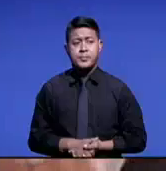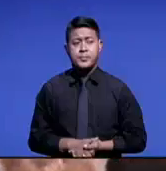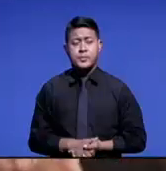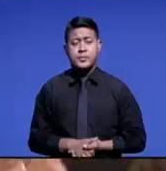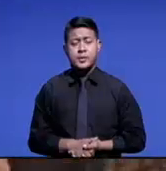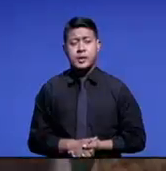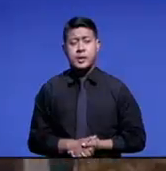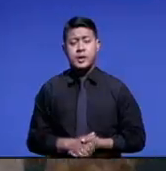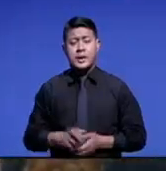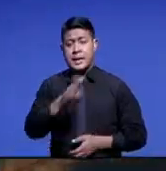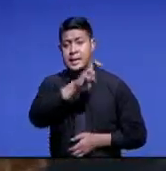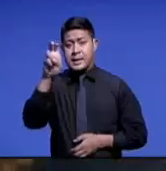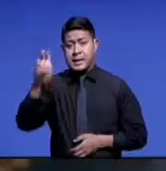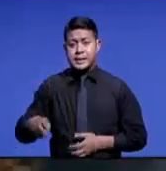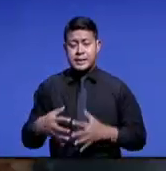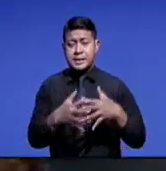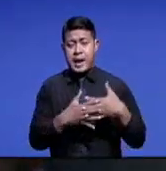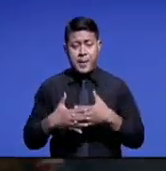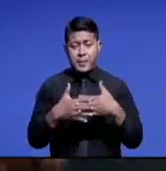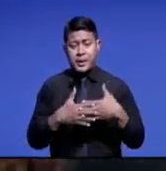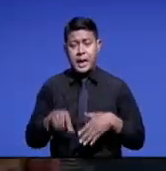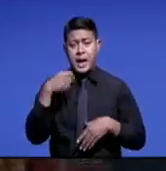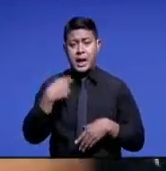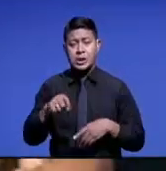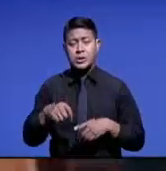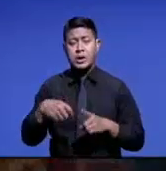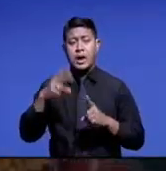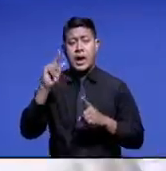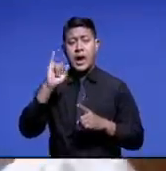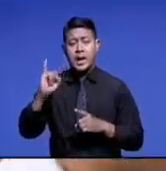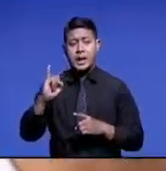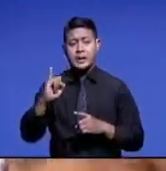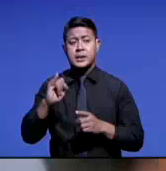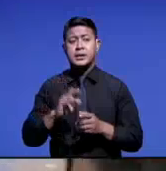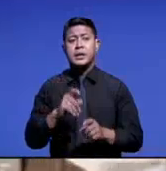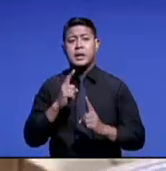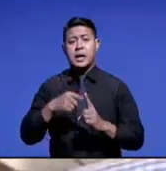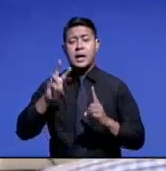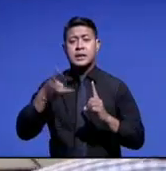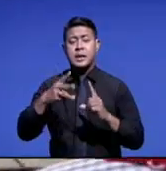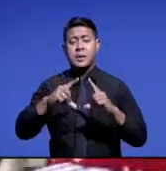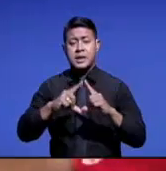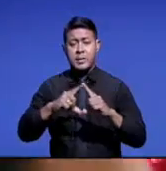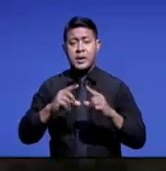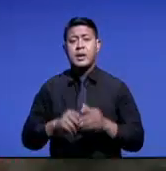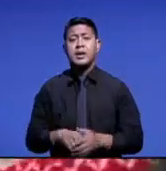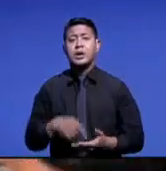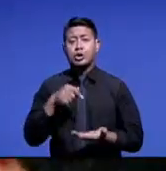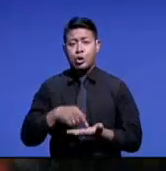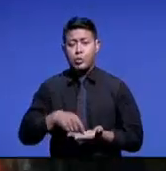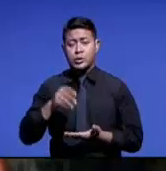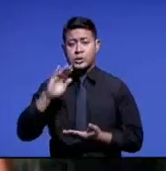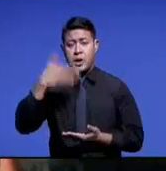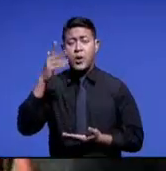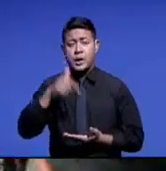Di Houston, Texas, Amerika Serikat berlangsung di kantor Konsulat Jenderal RI Houston pada 13 April. Untuk pemilu tahun ini juga